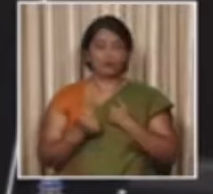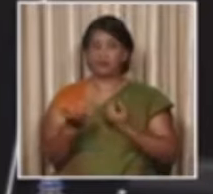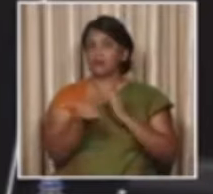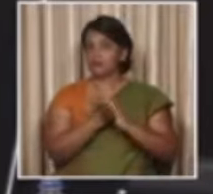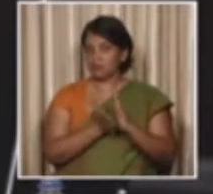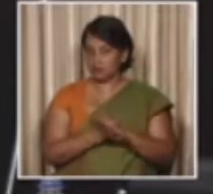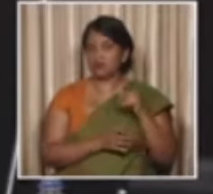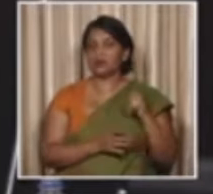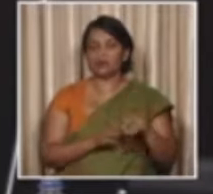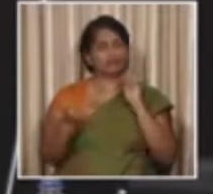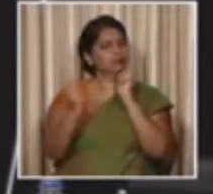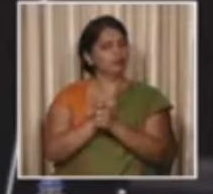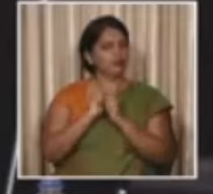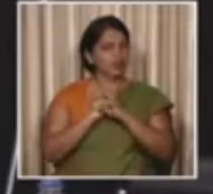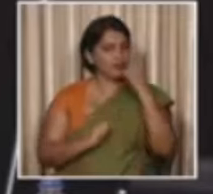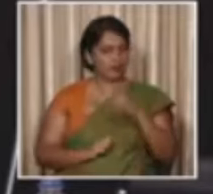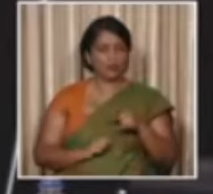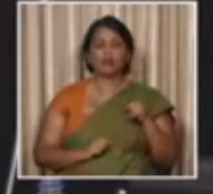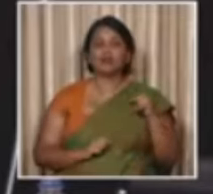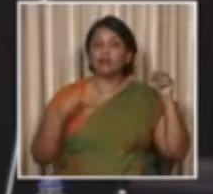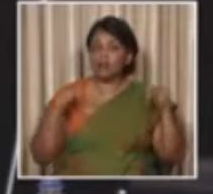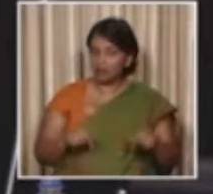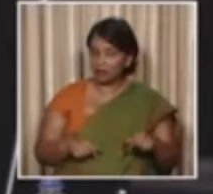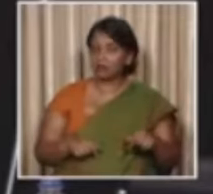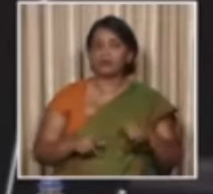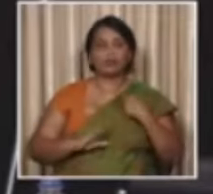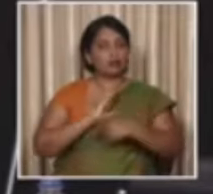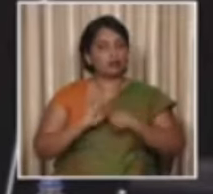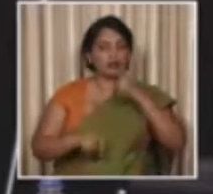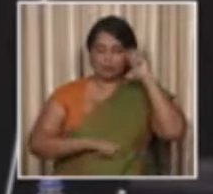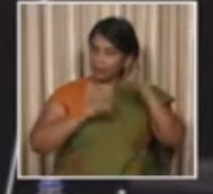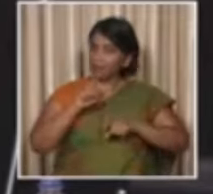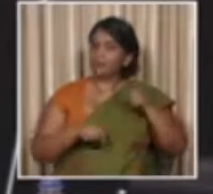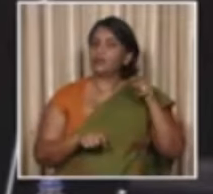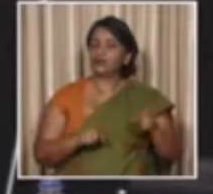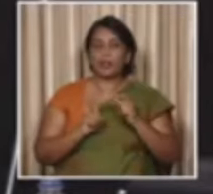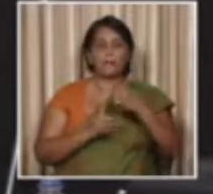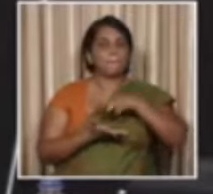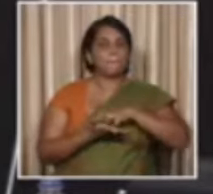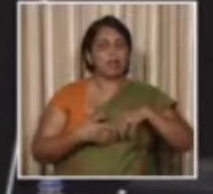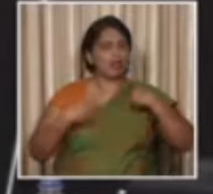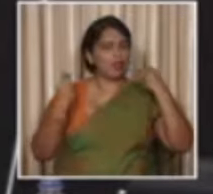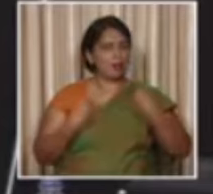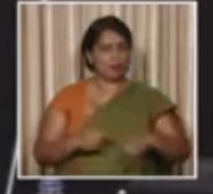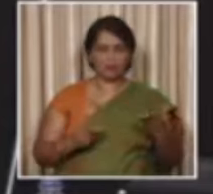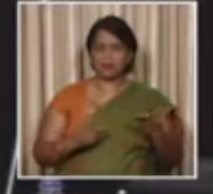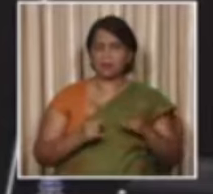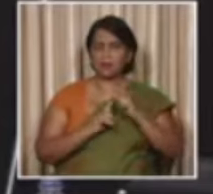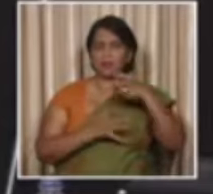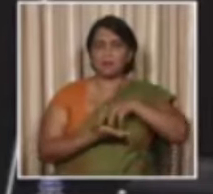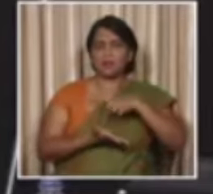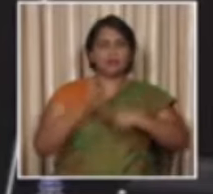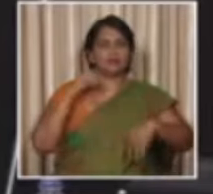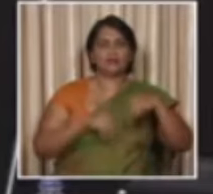සපුරන්න ගිහිල්ලා සංශෝධනය කරපු නිසා අදටත් රටේම ජනතාවට පළාත් සභා ලොස්ට්. පළාත් සභා ඡන්දය තියන්න